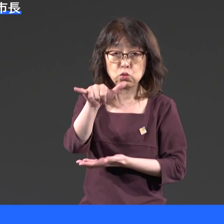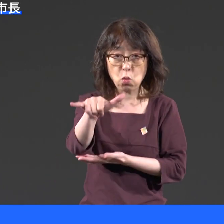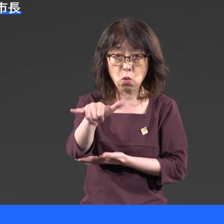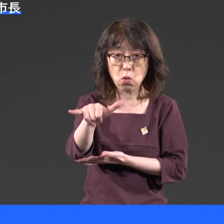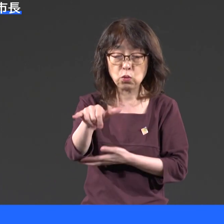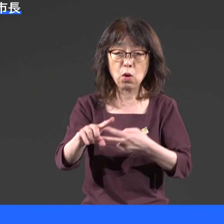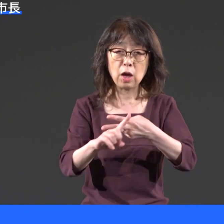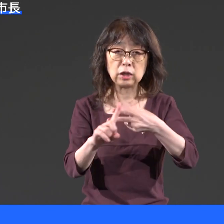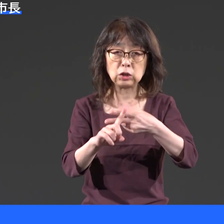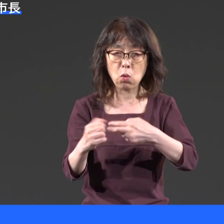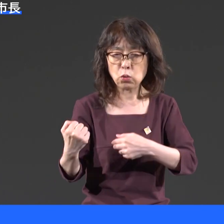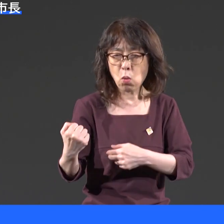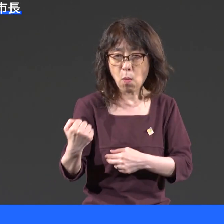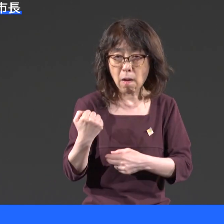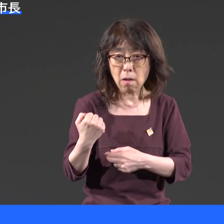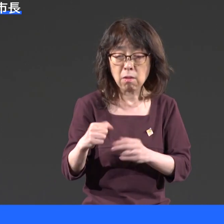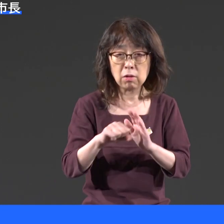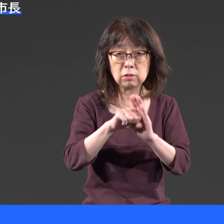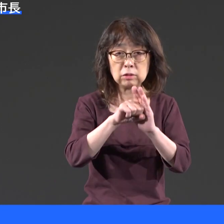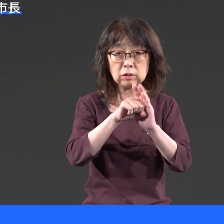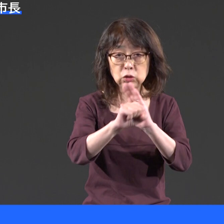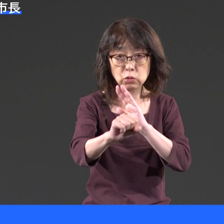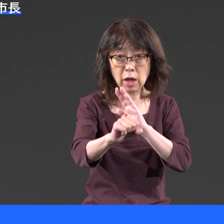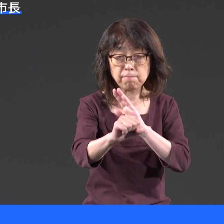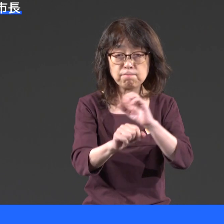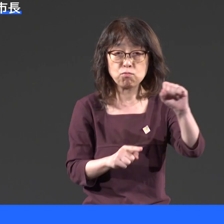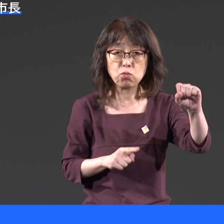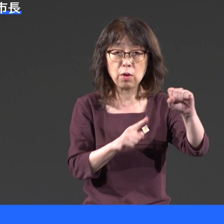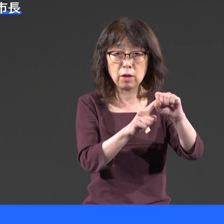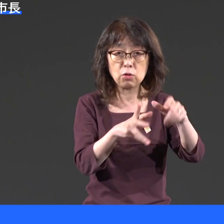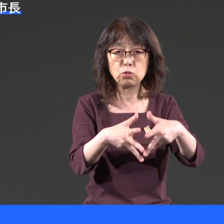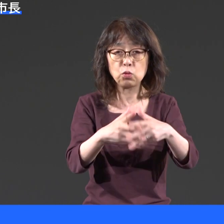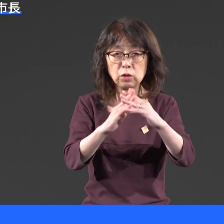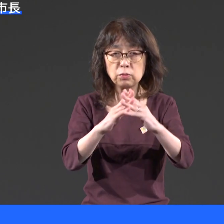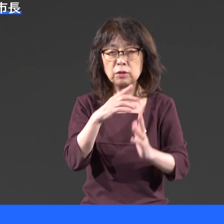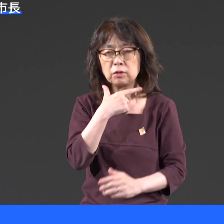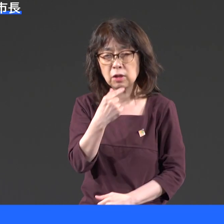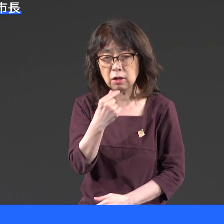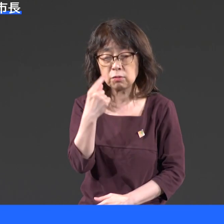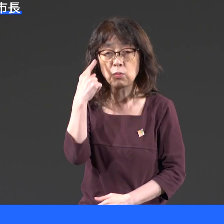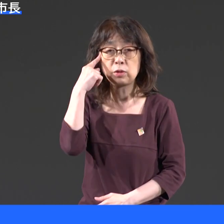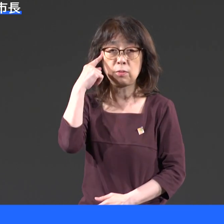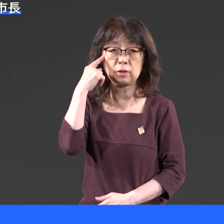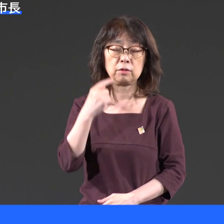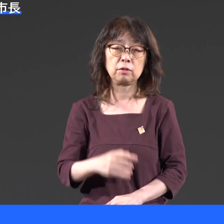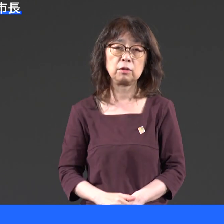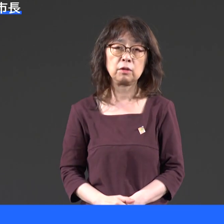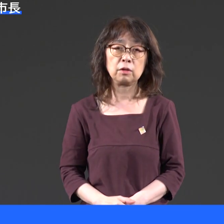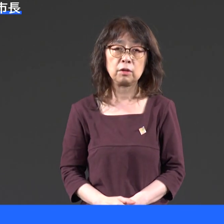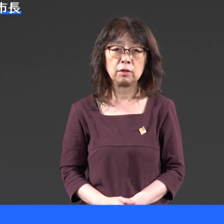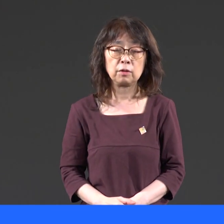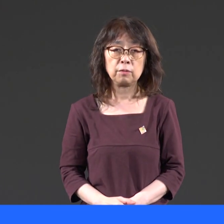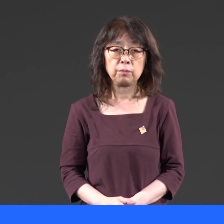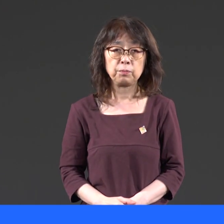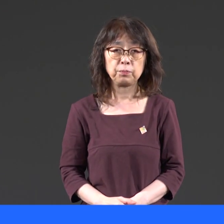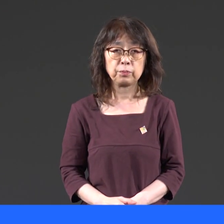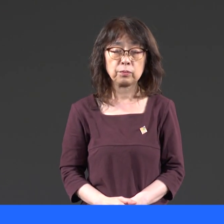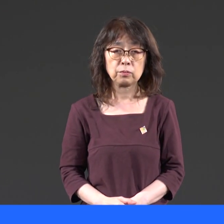た、実現に向けてですね、取り組んでいければいきたいというふうに思っています。